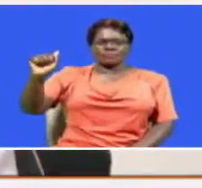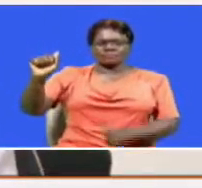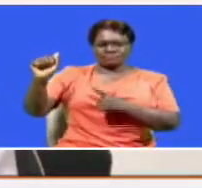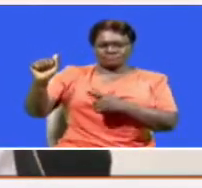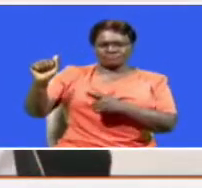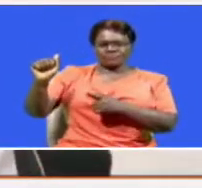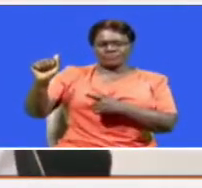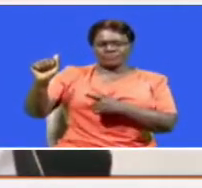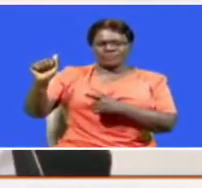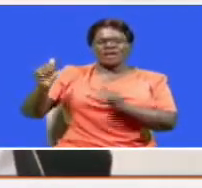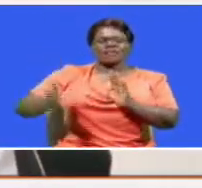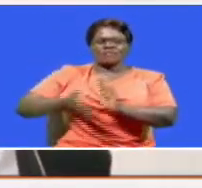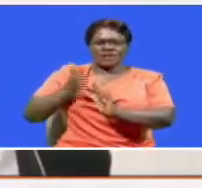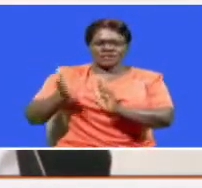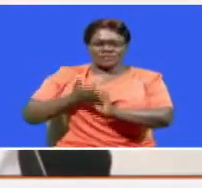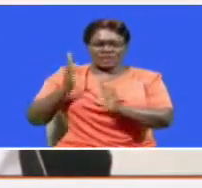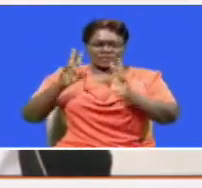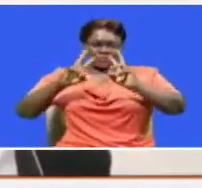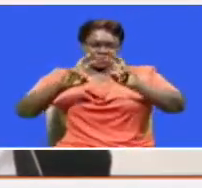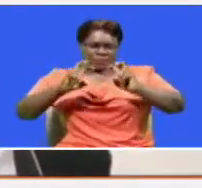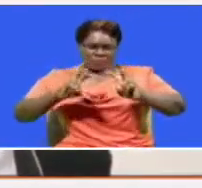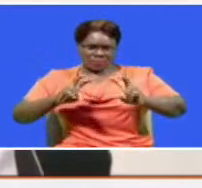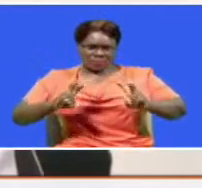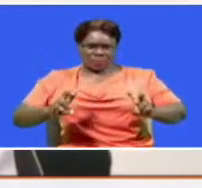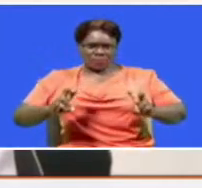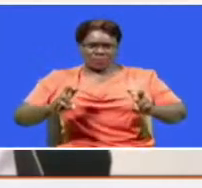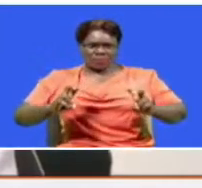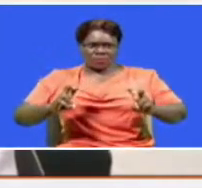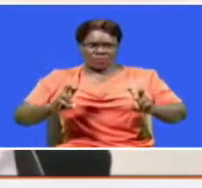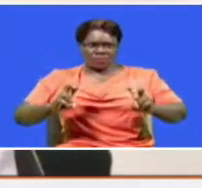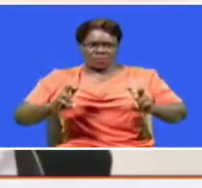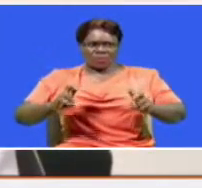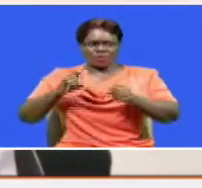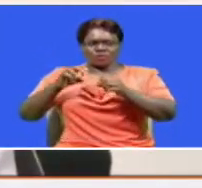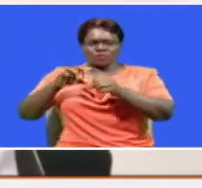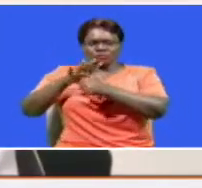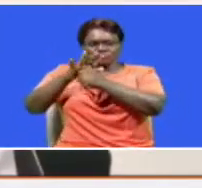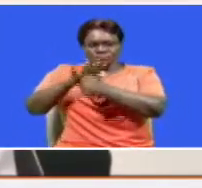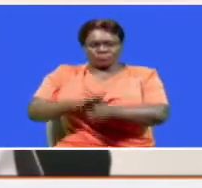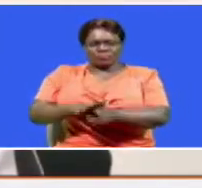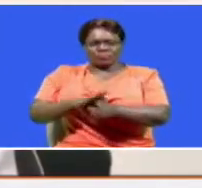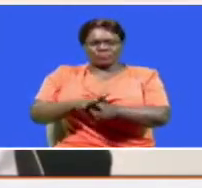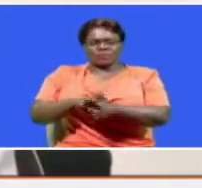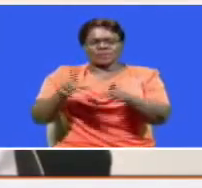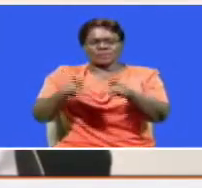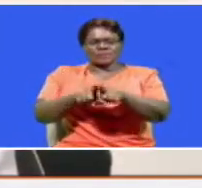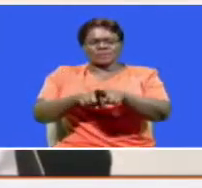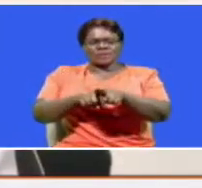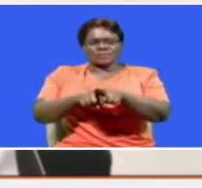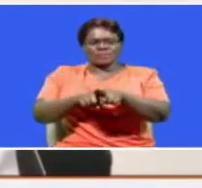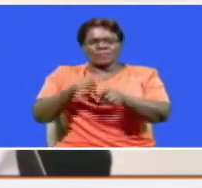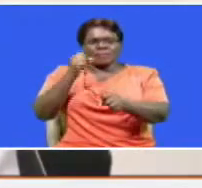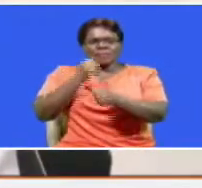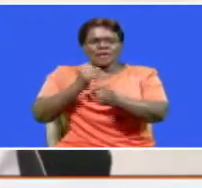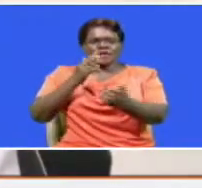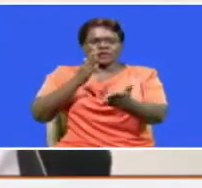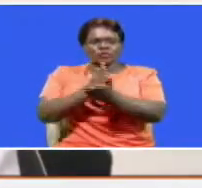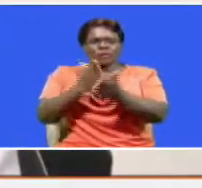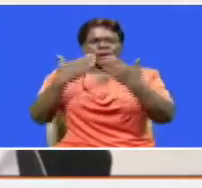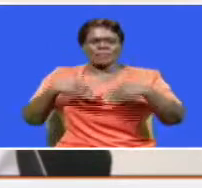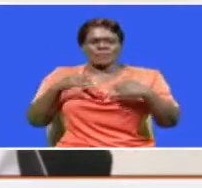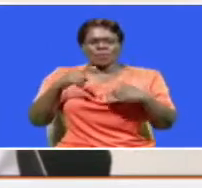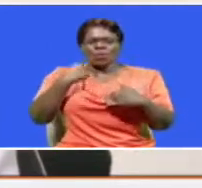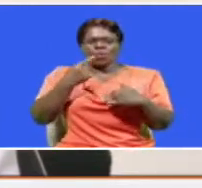IPOA, to hasten its investigations into the allegations of torture and ensure perpetrators